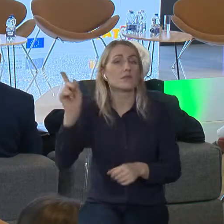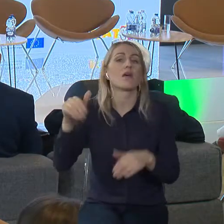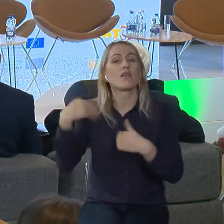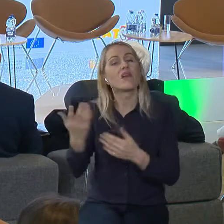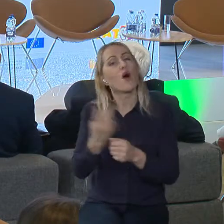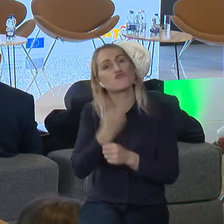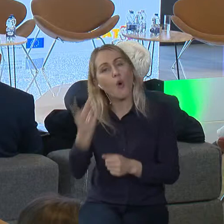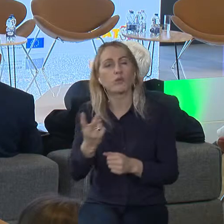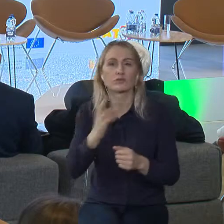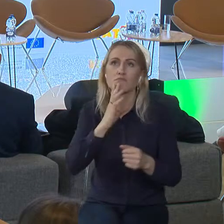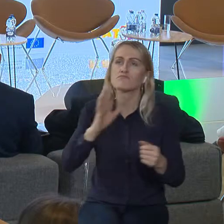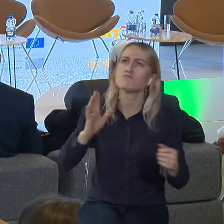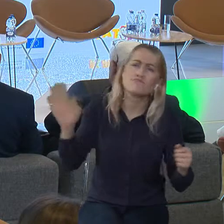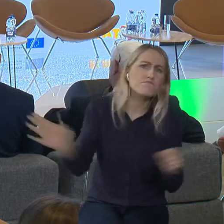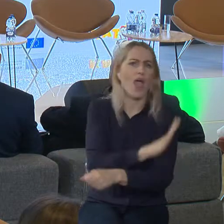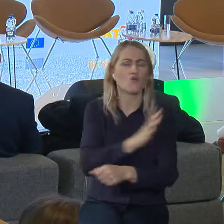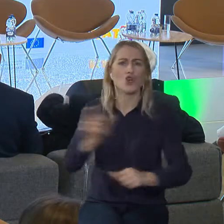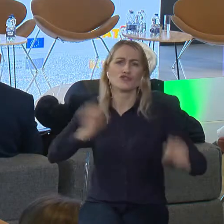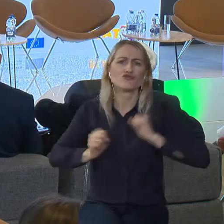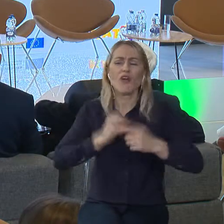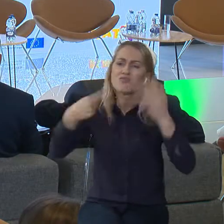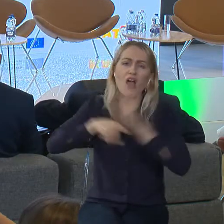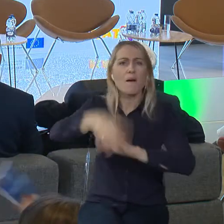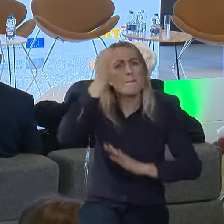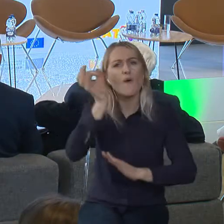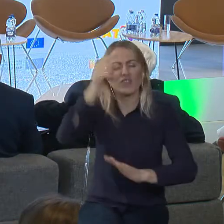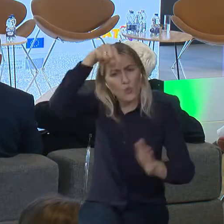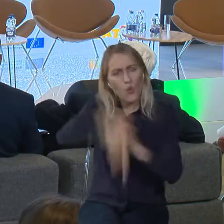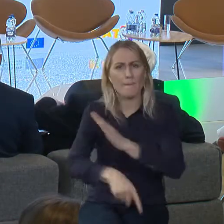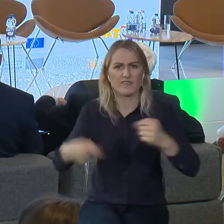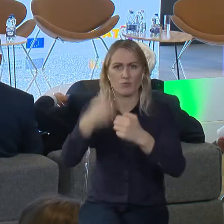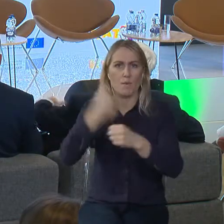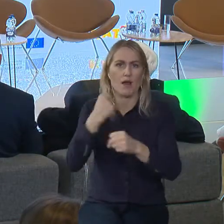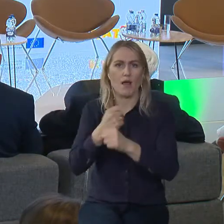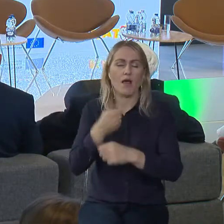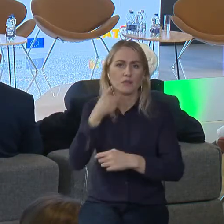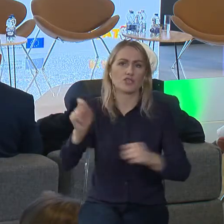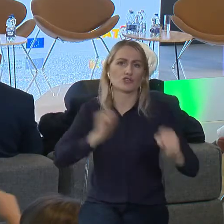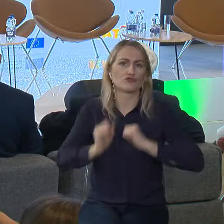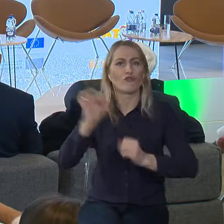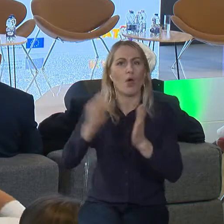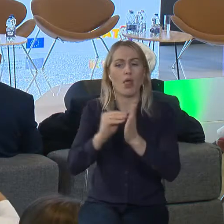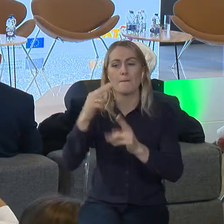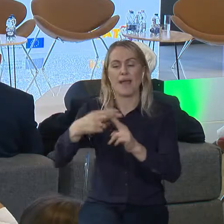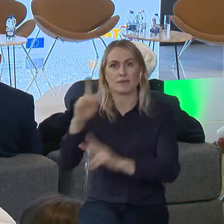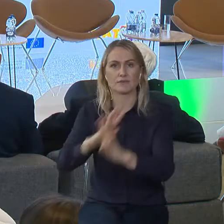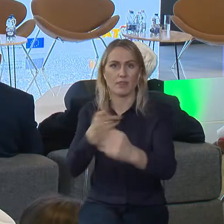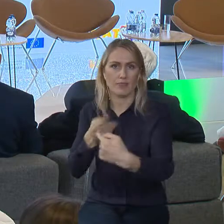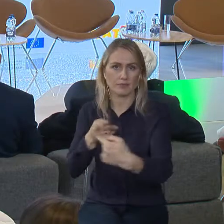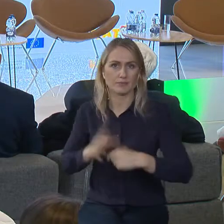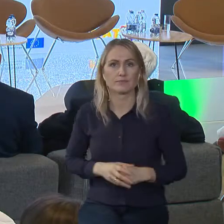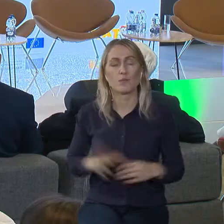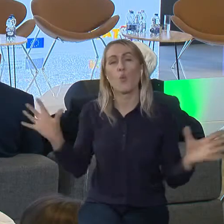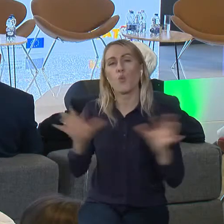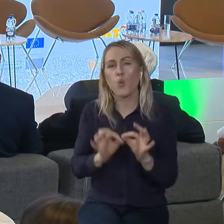do zestawu ćwiczeń, który jest dedykowany do współpracy już takiej pogłębionej, głębszej z danym pacjentem. Łącznie